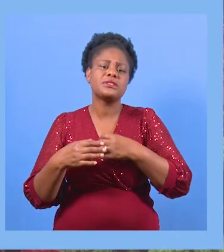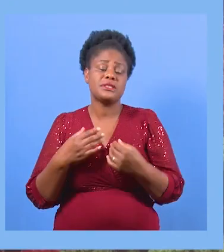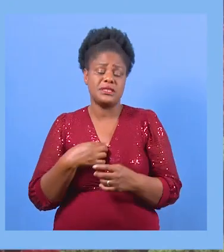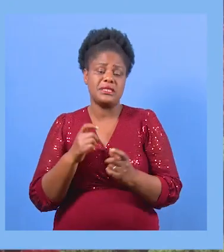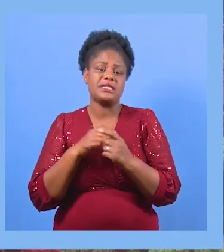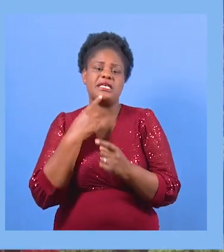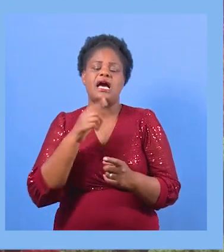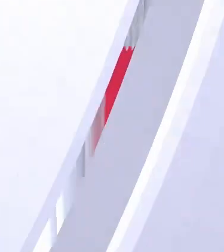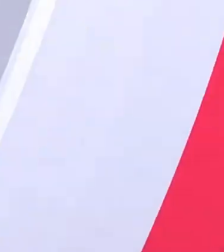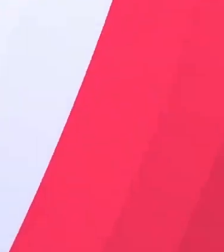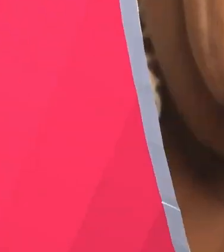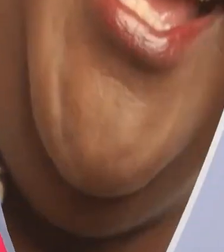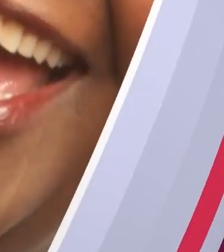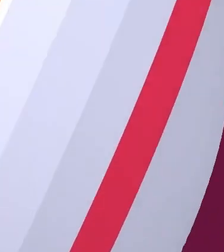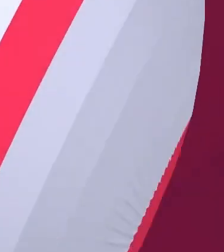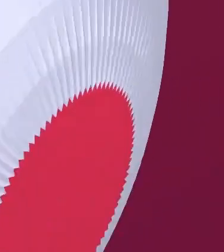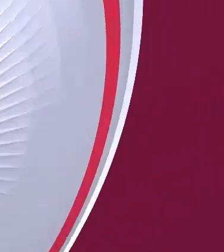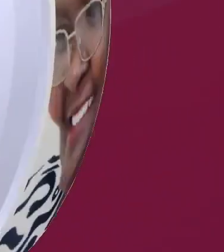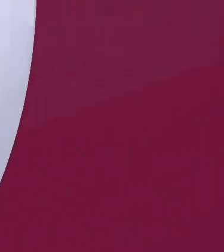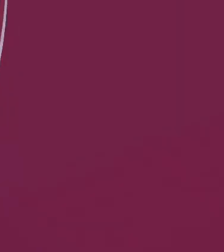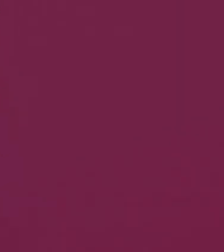Ngatisangane muchikamu chinotevera.